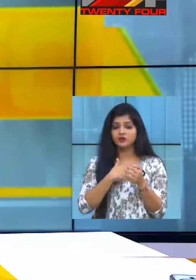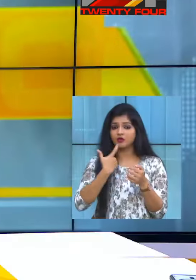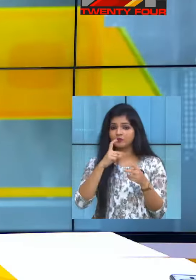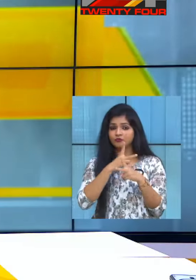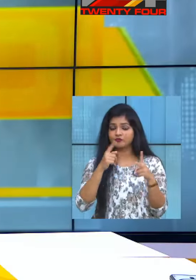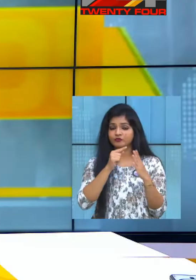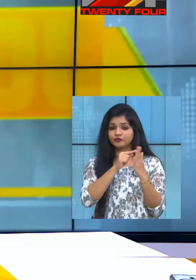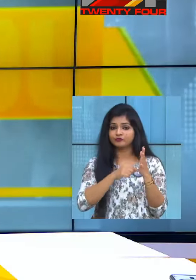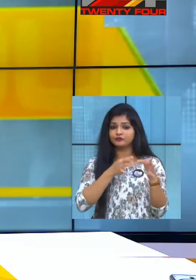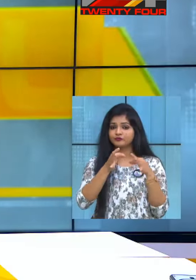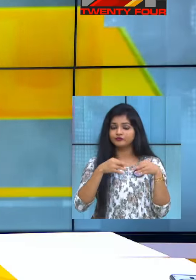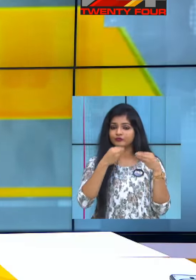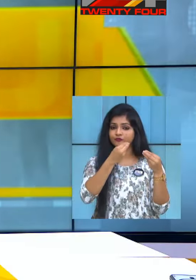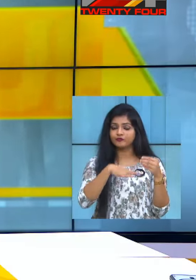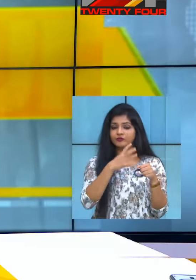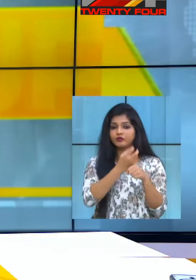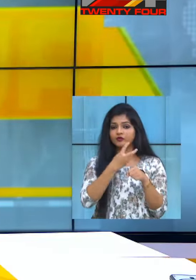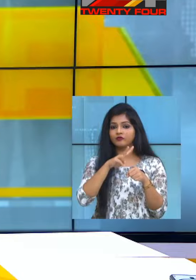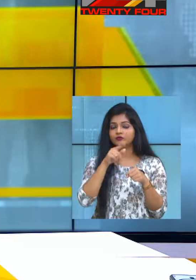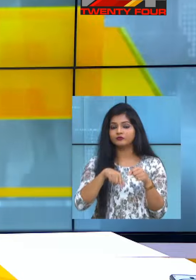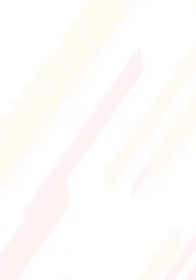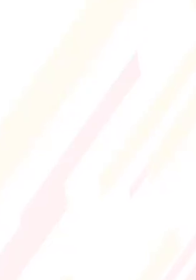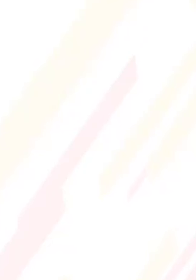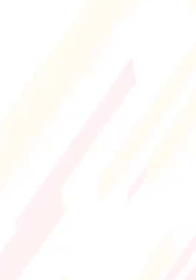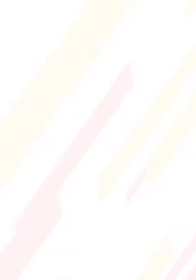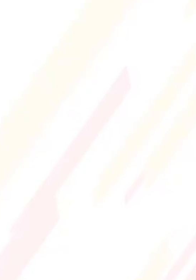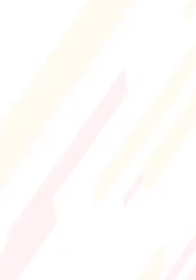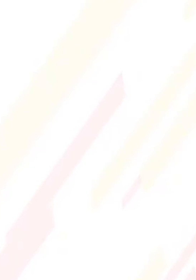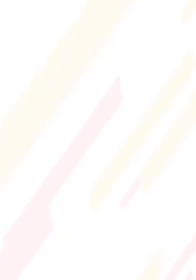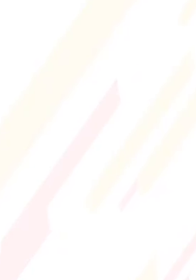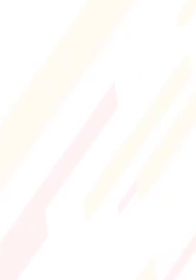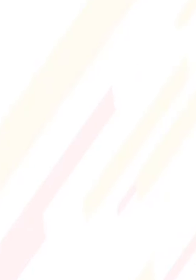ബോധ്യപ്പെടുത്തിയിട്ടുണ്ട് തനിക്കറിയാവുന്ന വിവരങ്ങൾ ബോധ്യപ്പെടുത്തിയിട്ടുണ്ടെന്നാണ് പി വി അൻവർ പറയുന്നത്